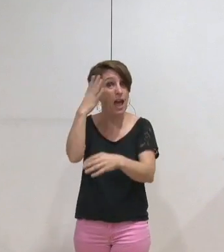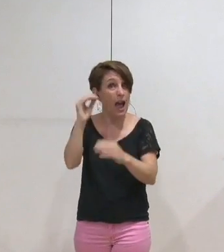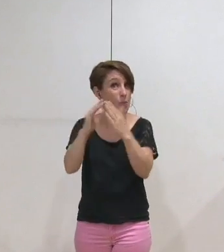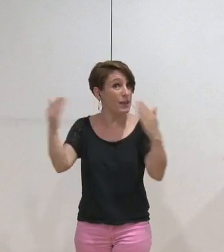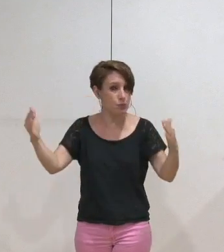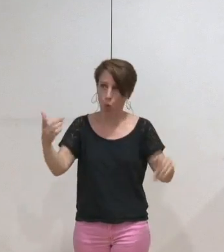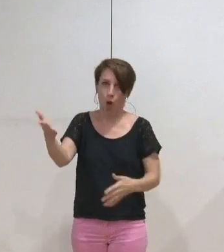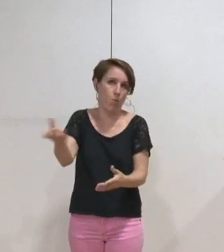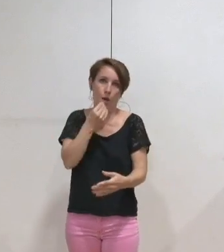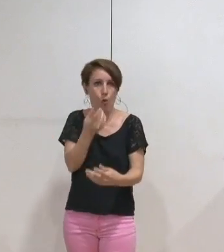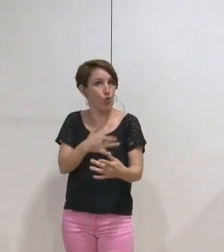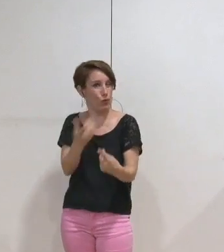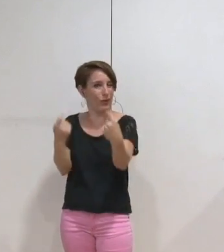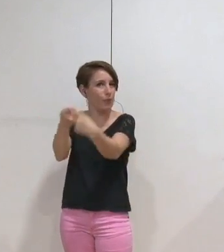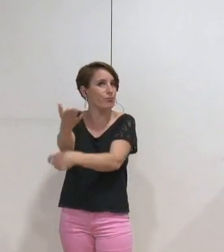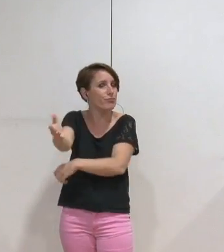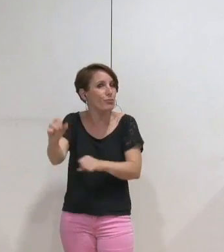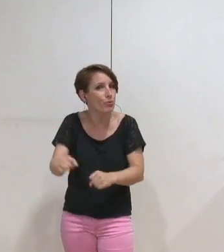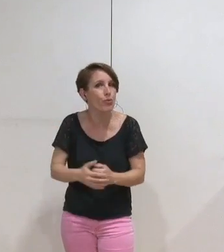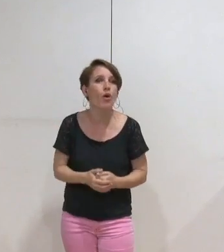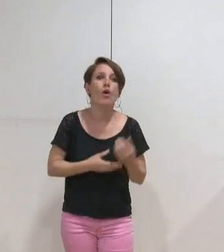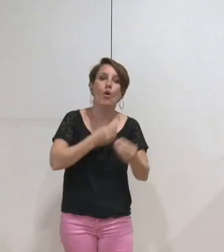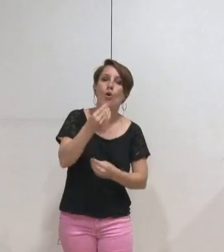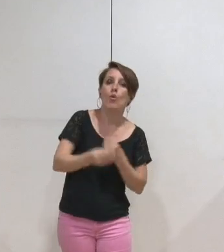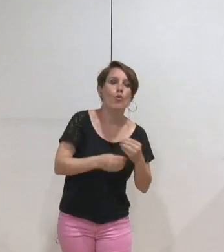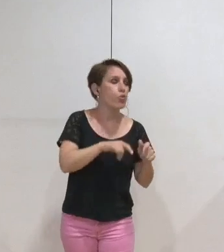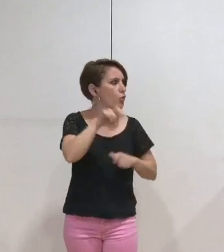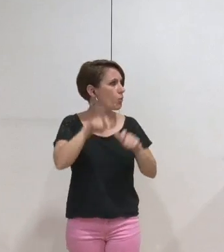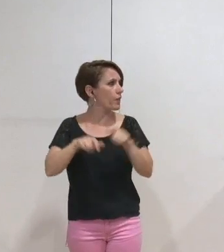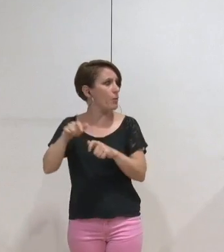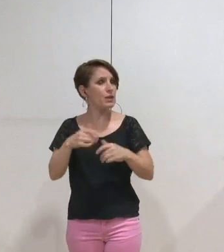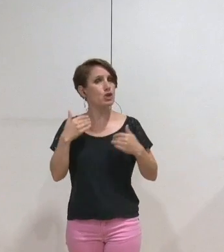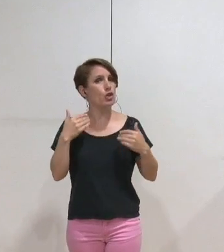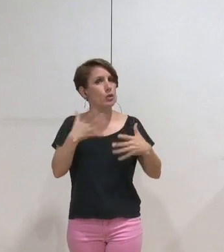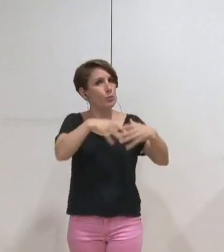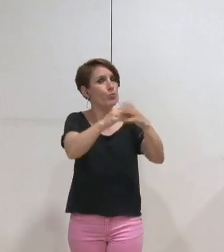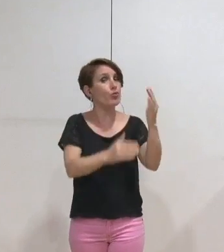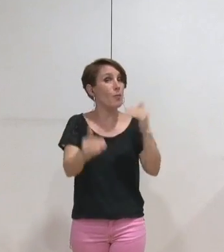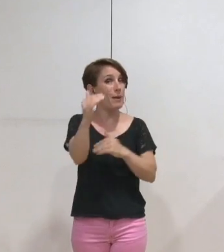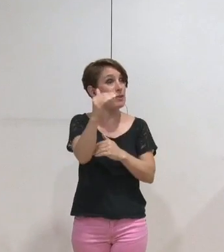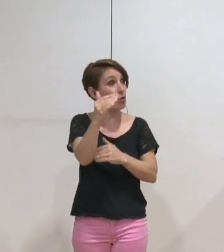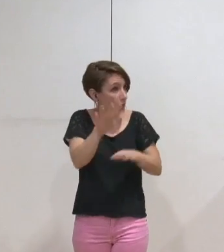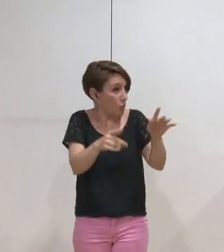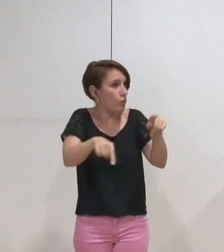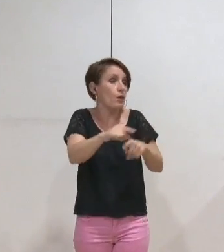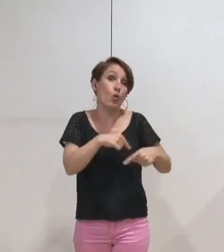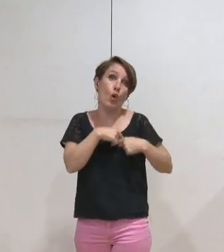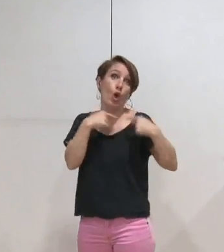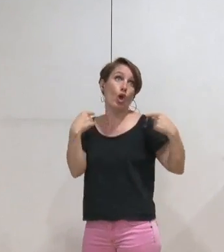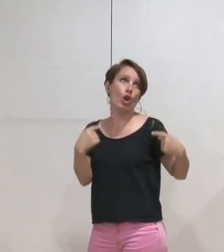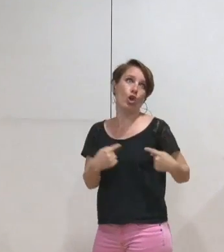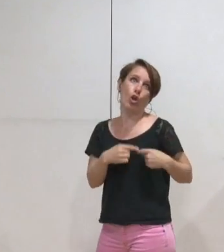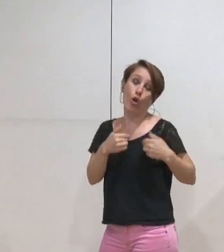toutes ou alors est-ce que des membres de votre majorité auront le cœur assez généreux et assez large pour en accueillir